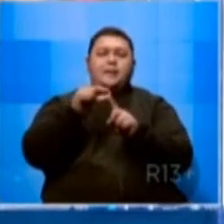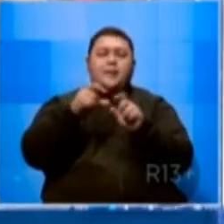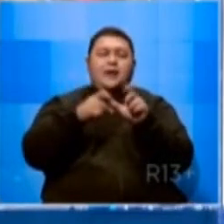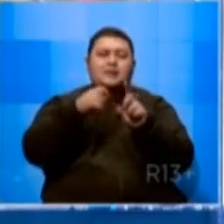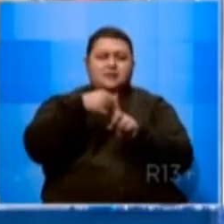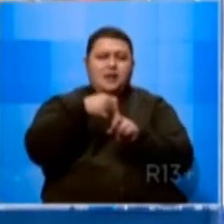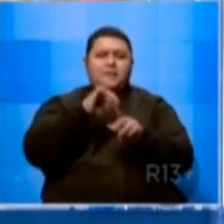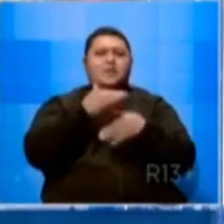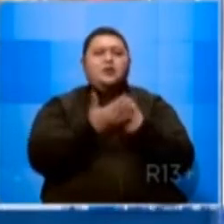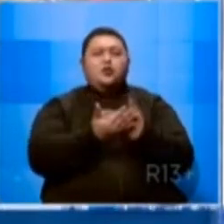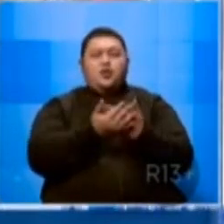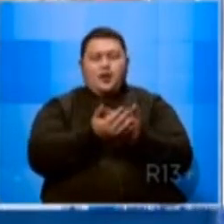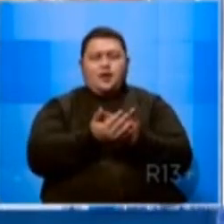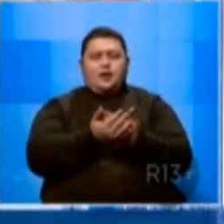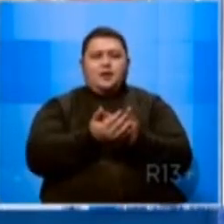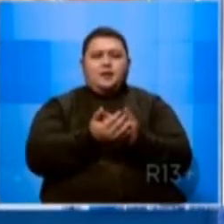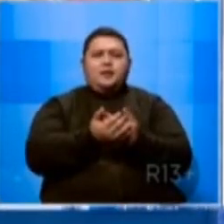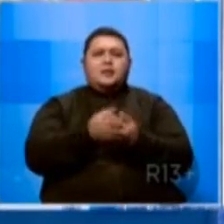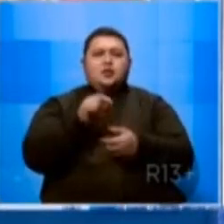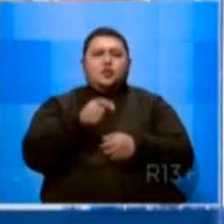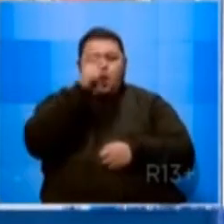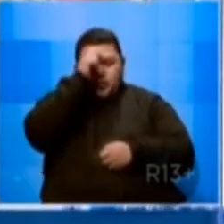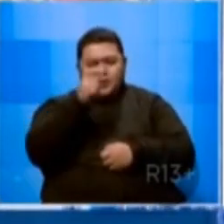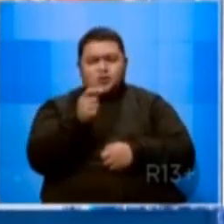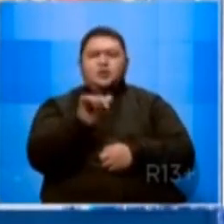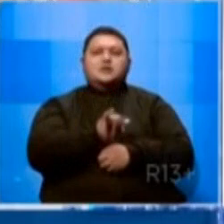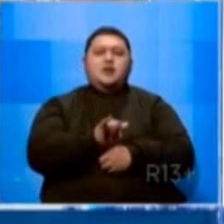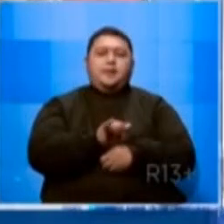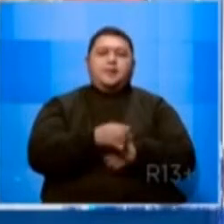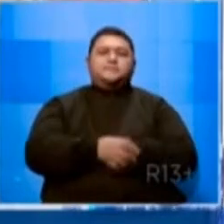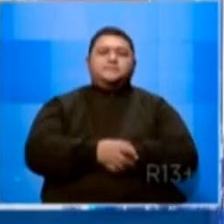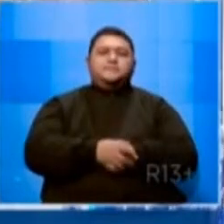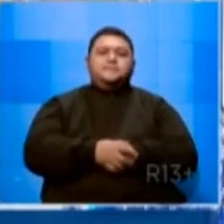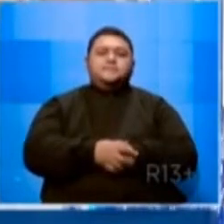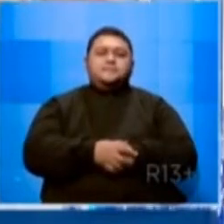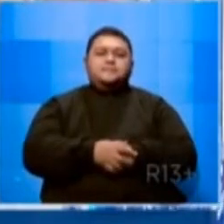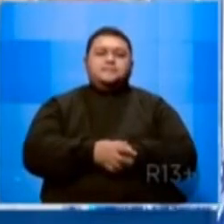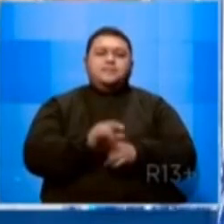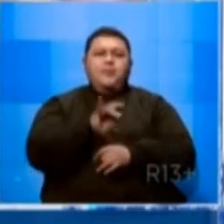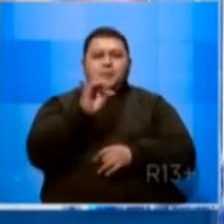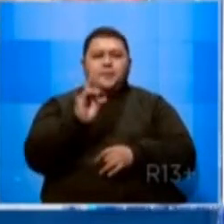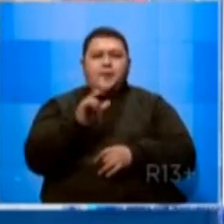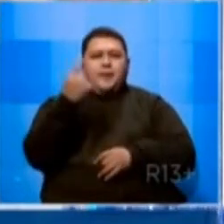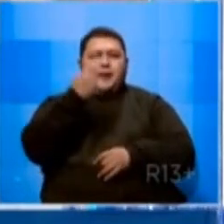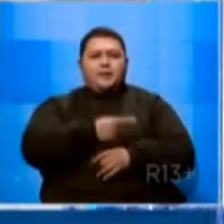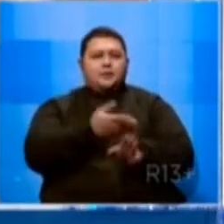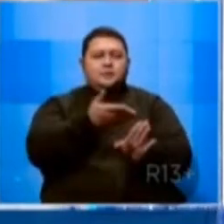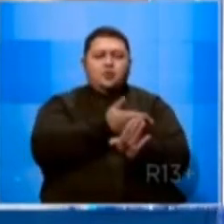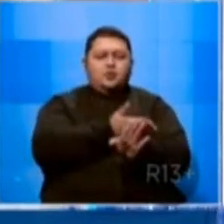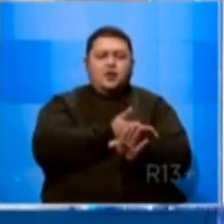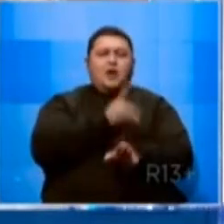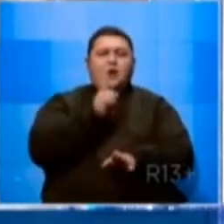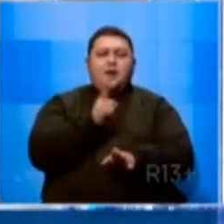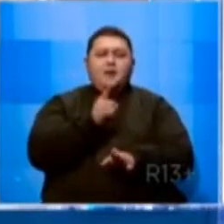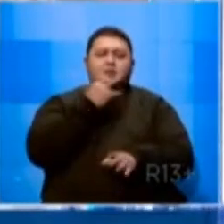aliyester sebagai Justice kolabolator itu kita harus hargai walaupun beberapa hari sebelumnya terjadi